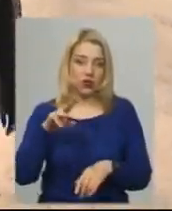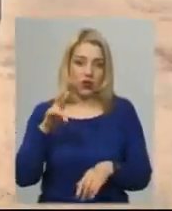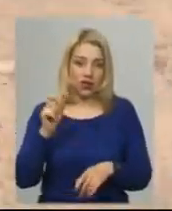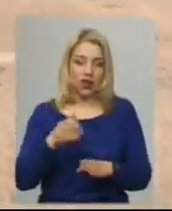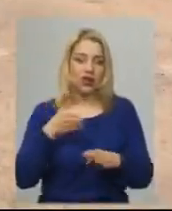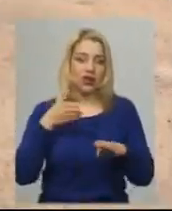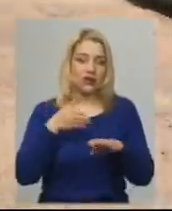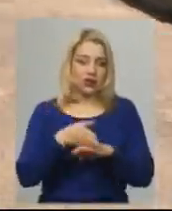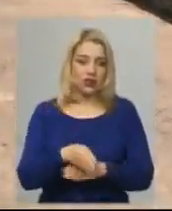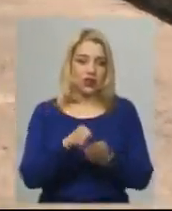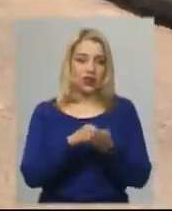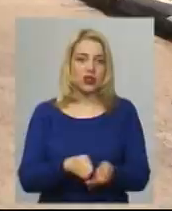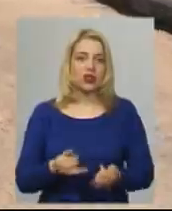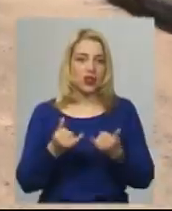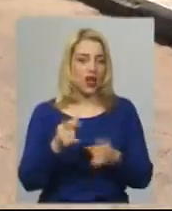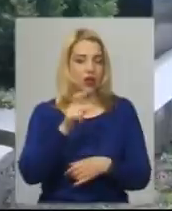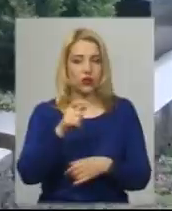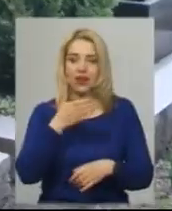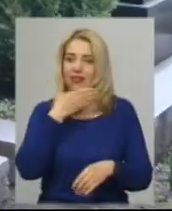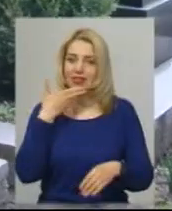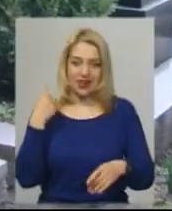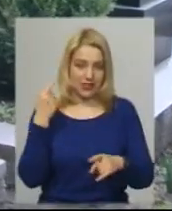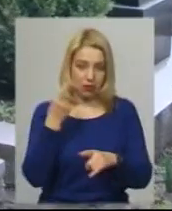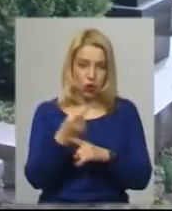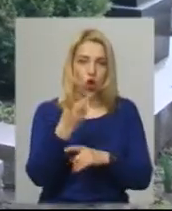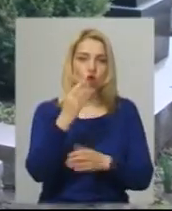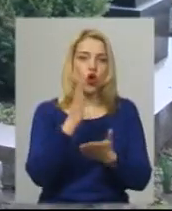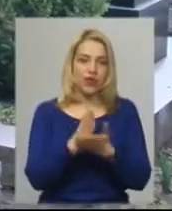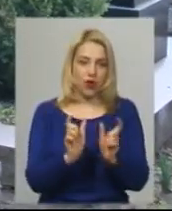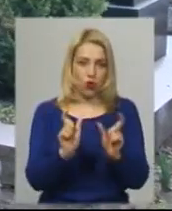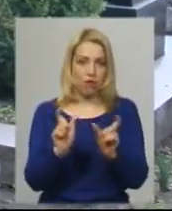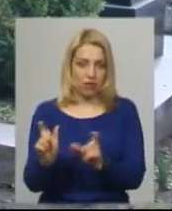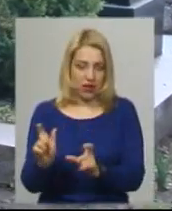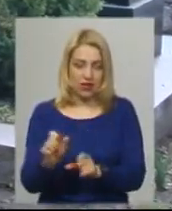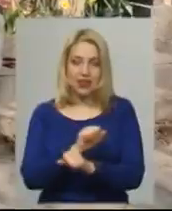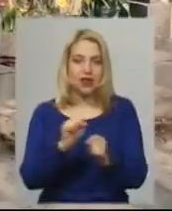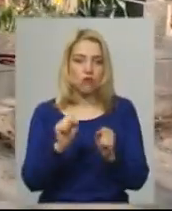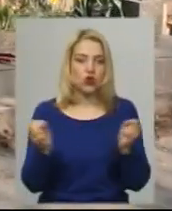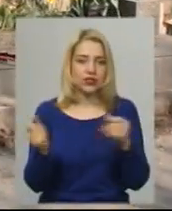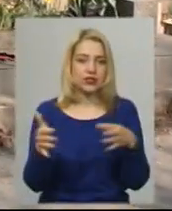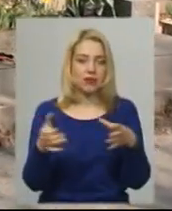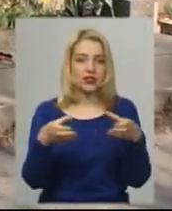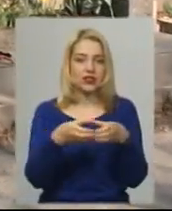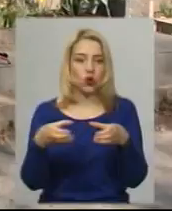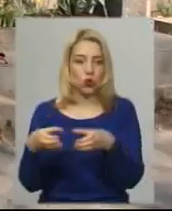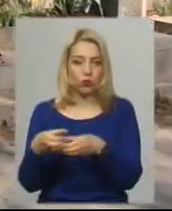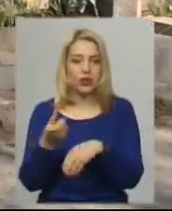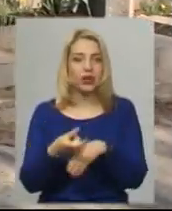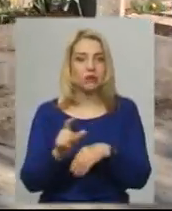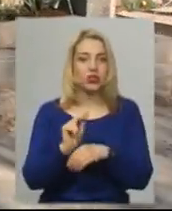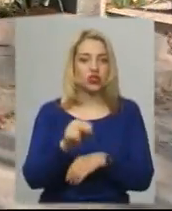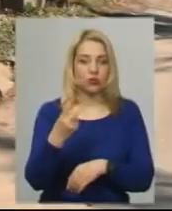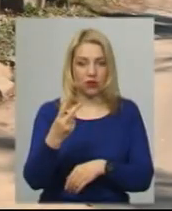в Хмельницькому для людей не заборонене. Однак діють обмеження. Не можна збиратися групами більше двох осіб та треба